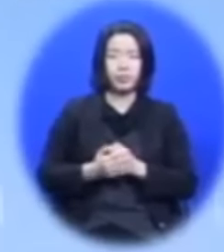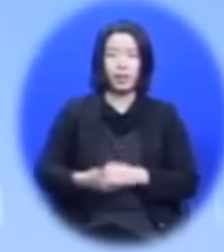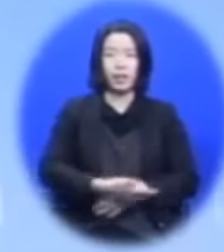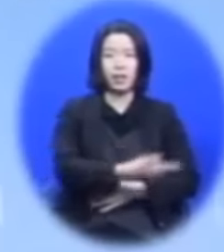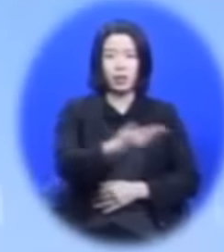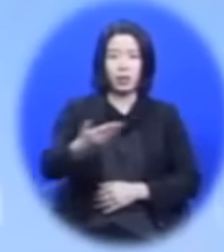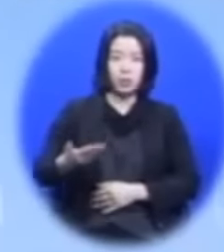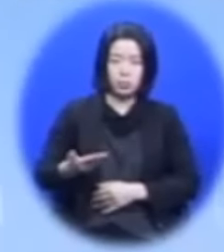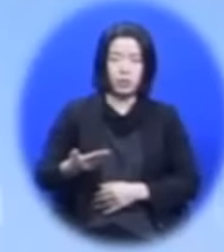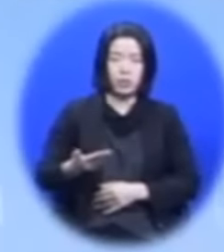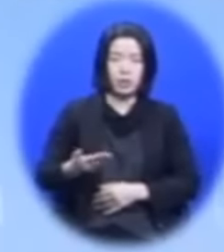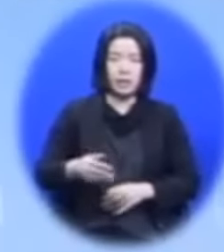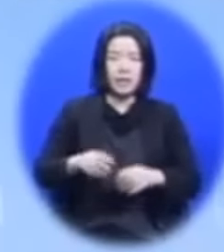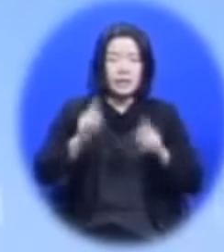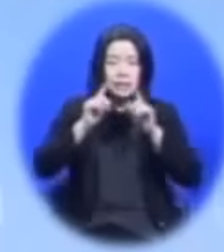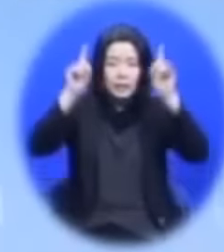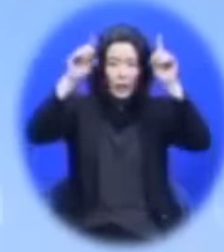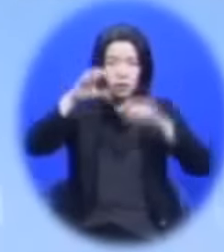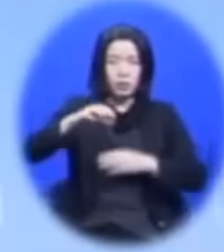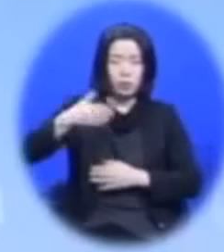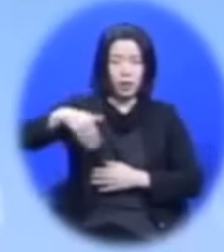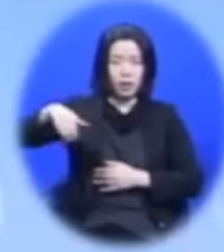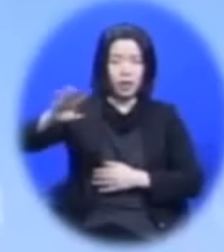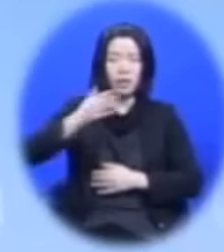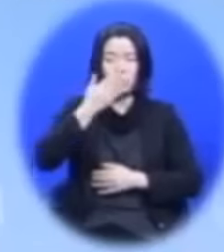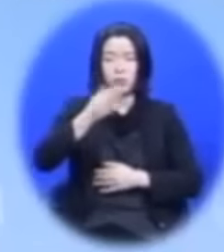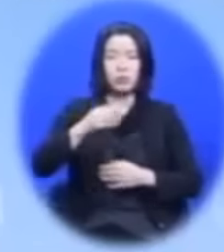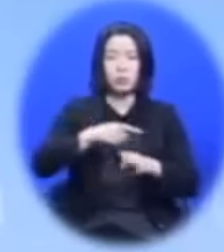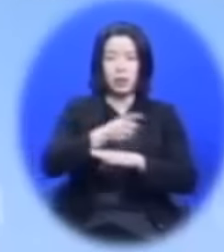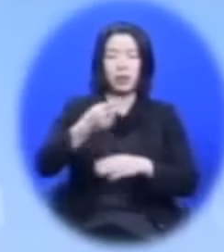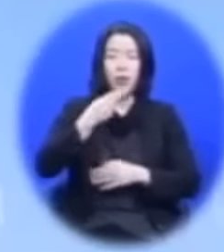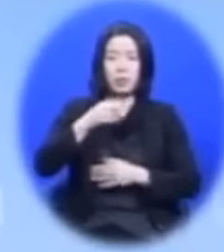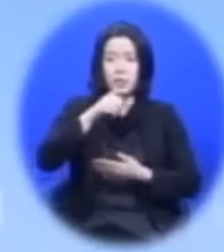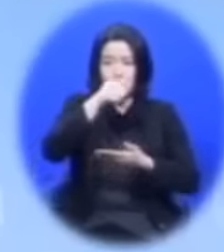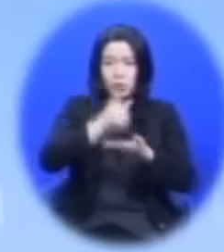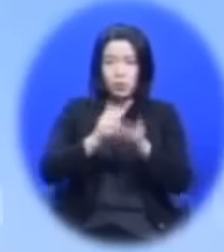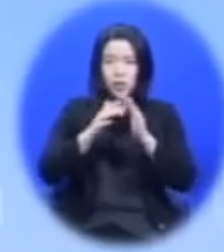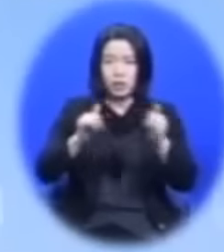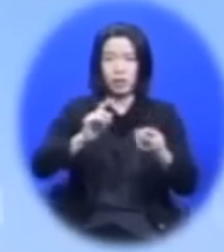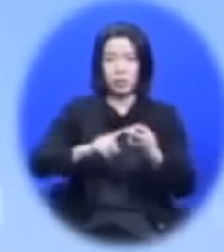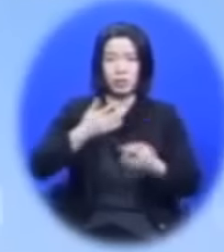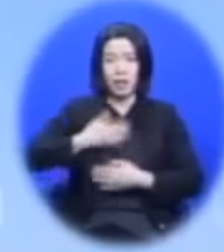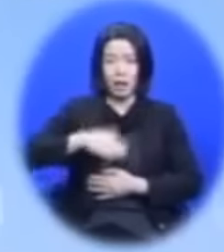여러분은 여러분이 지옥에 갈 수밖에 없는 죄인이었음을 아십니까?